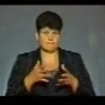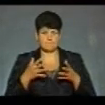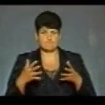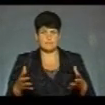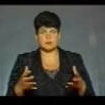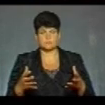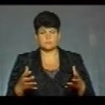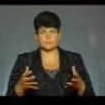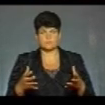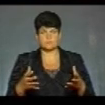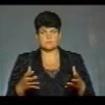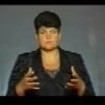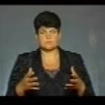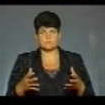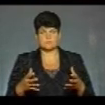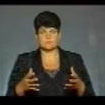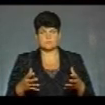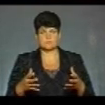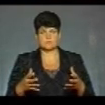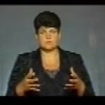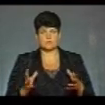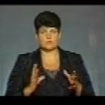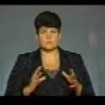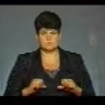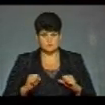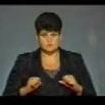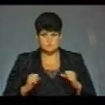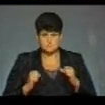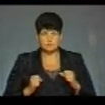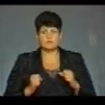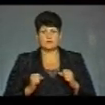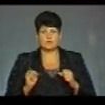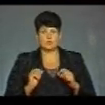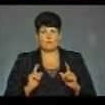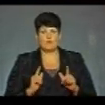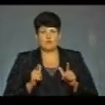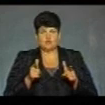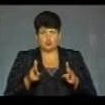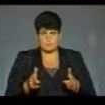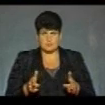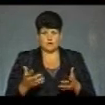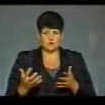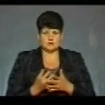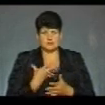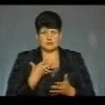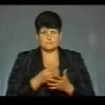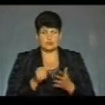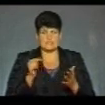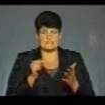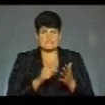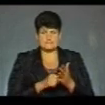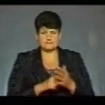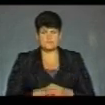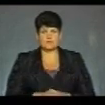щоб докласти як можна більше зусиль для того, щоб поступити і досягнути своїх цілей. За